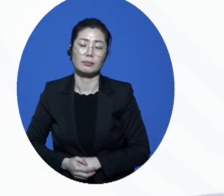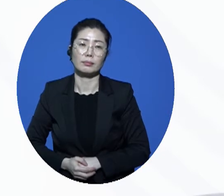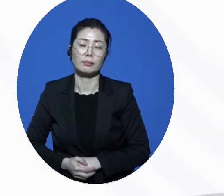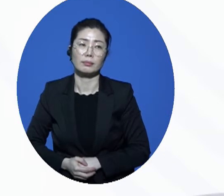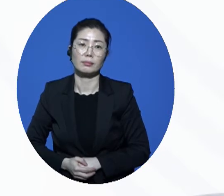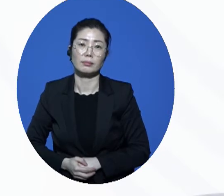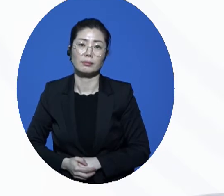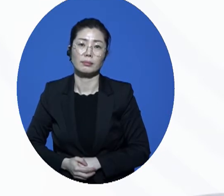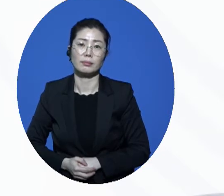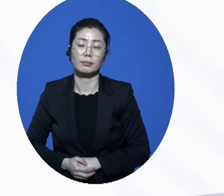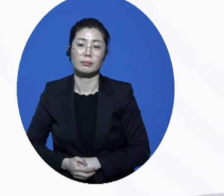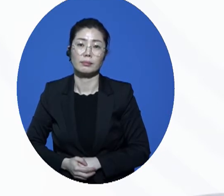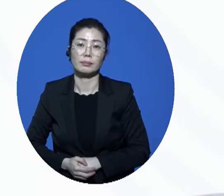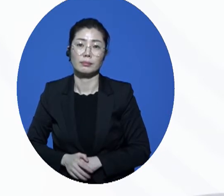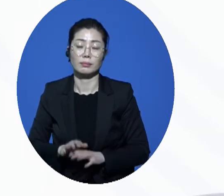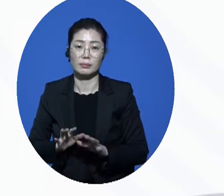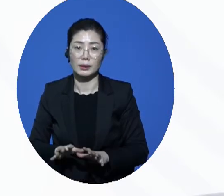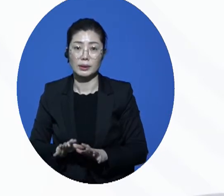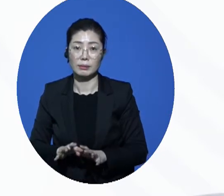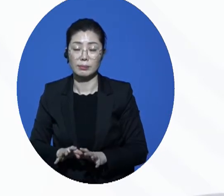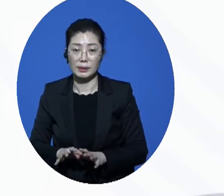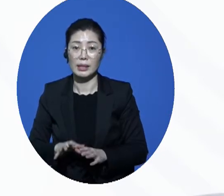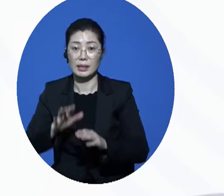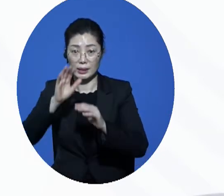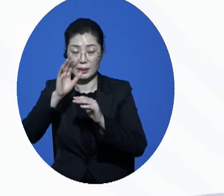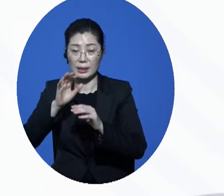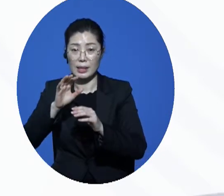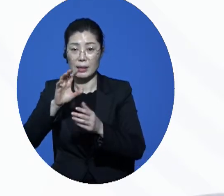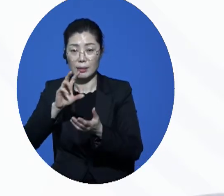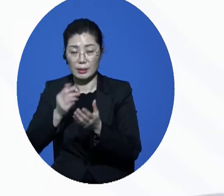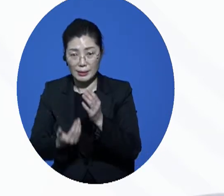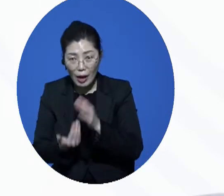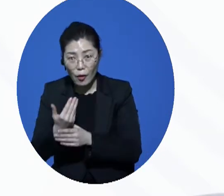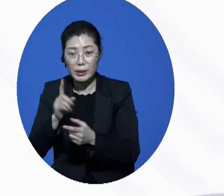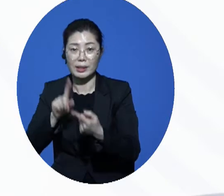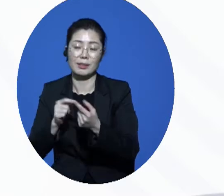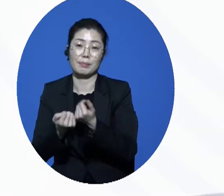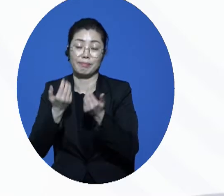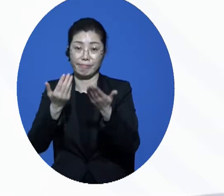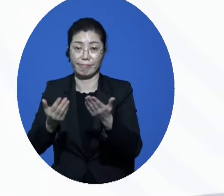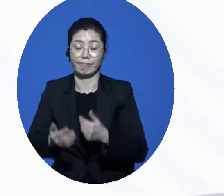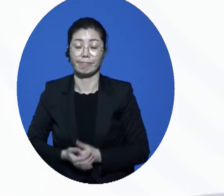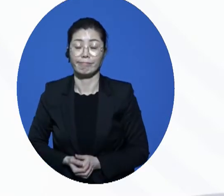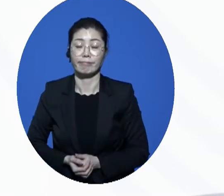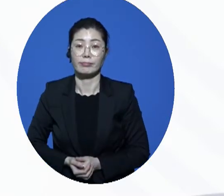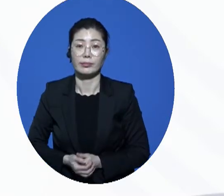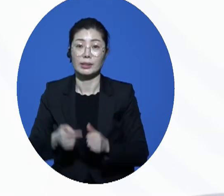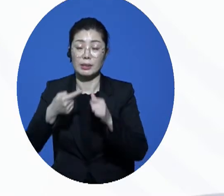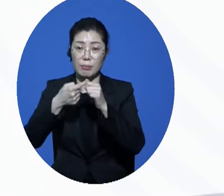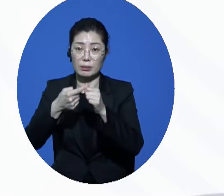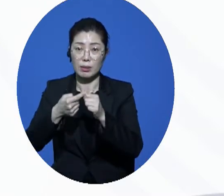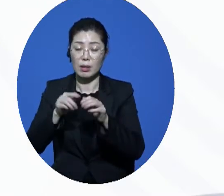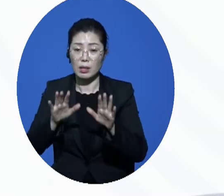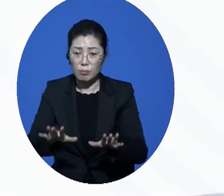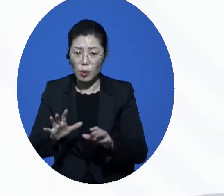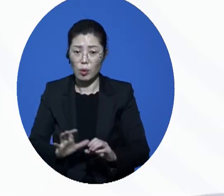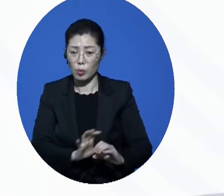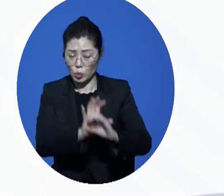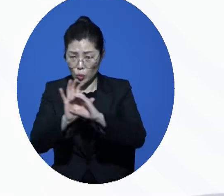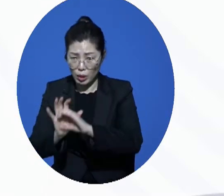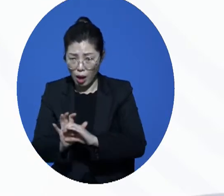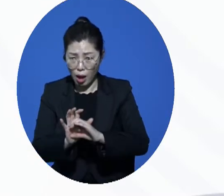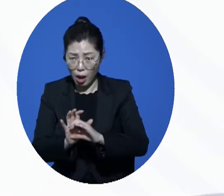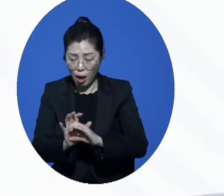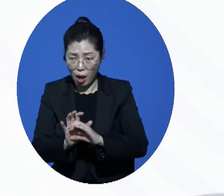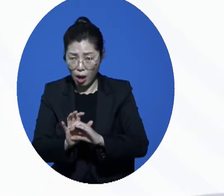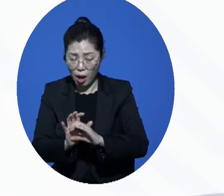모니터의 몇 가지 발견한 사실들에 대해서 설명을 드리도록 하겠습니다. 우선 첫 번째, 이번 팬데믹에